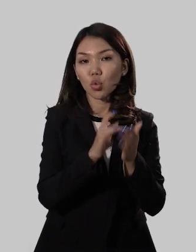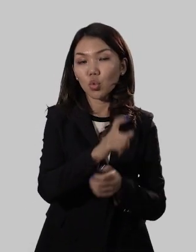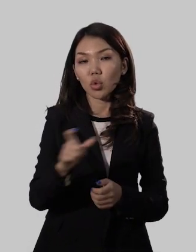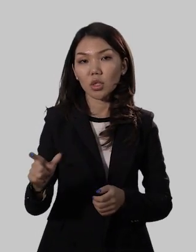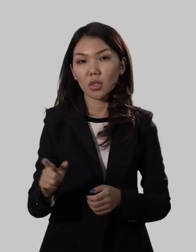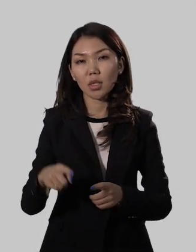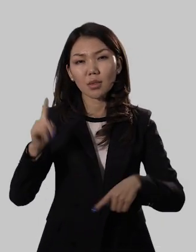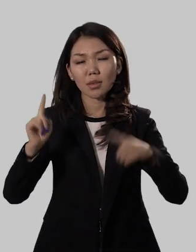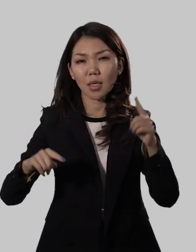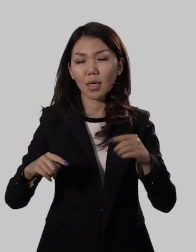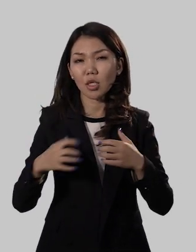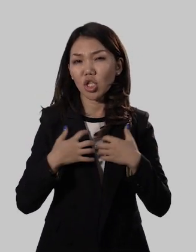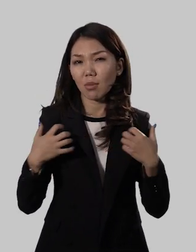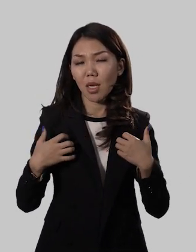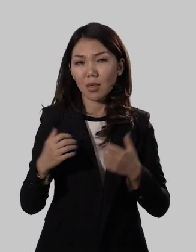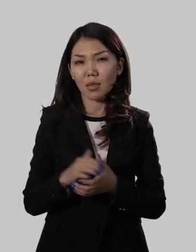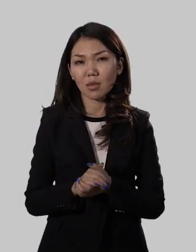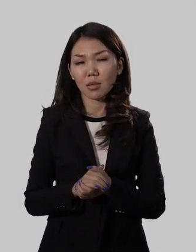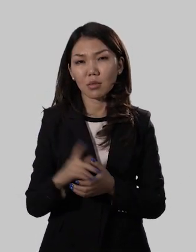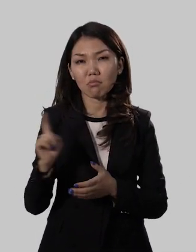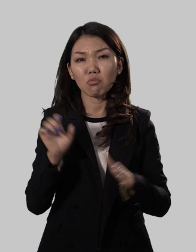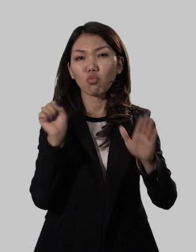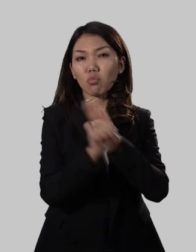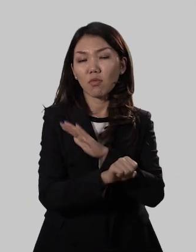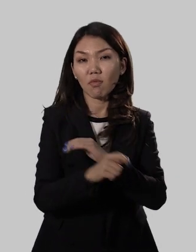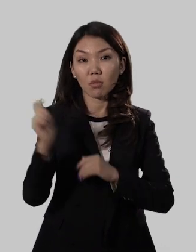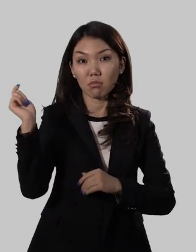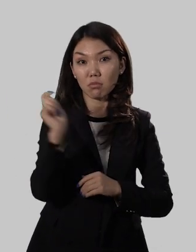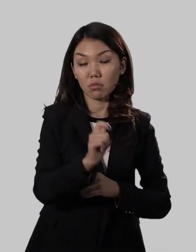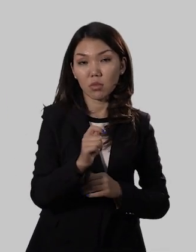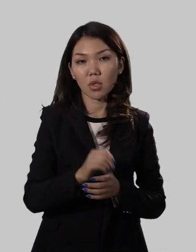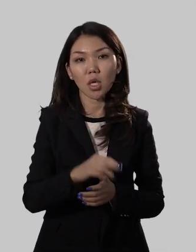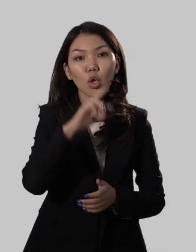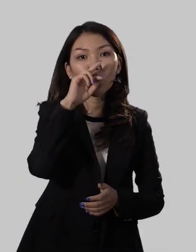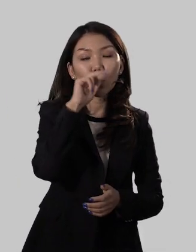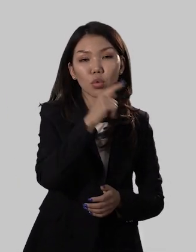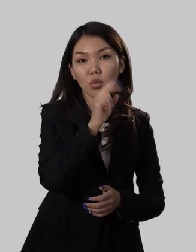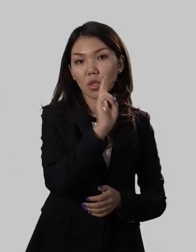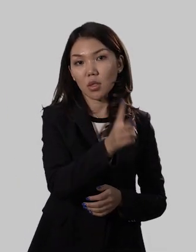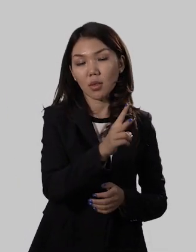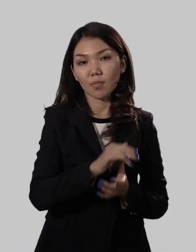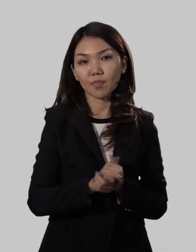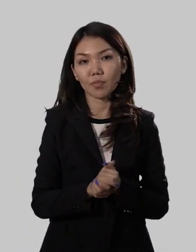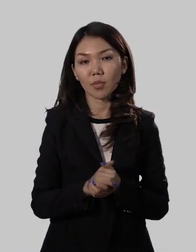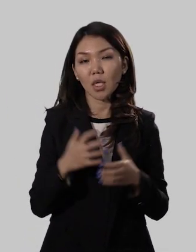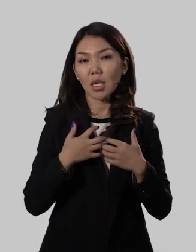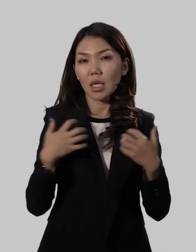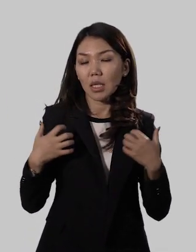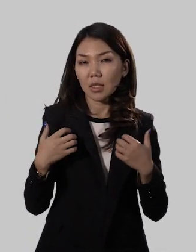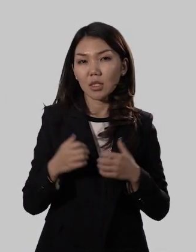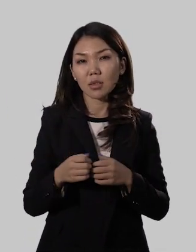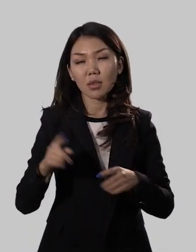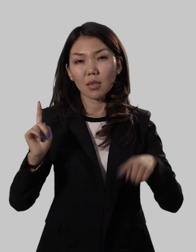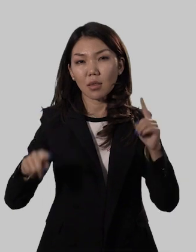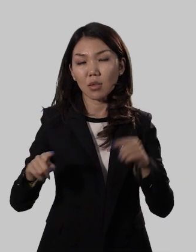Экотуристтер сейрек кездешүүчү жаныбарларды атууга келишет. Ката. Сейрек